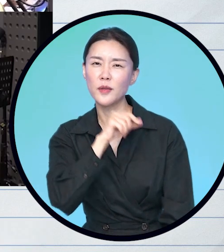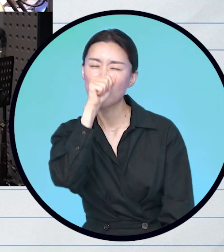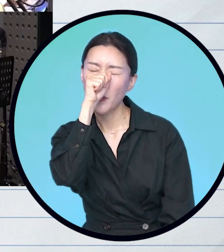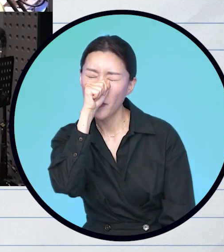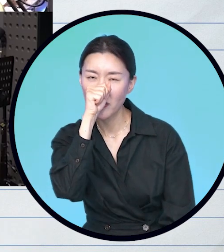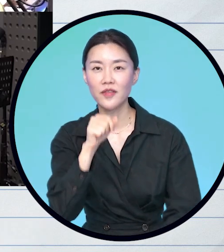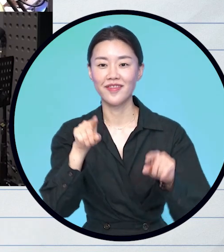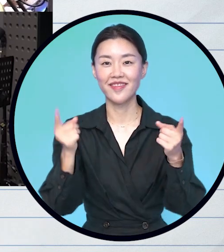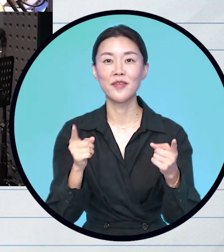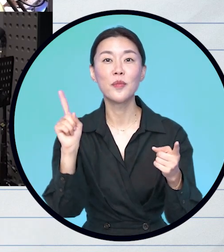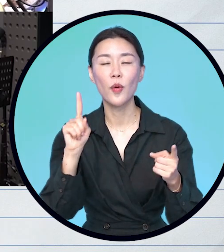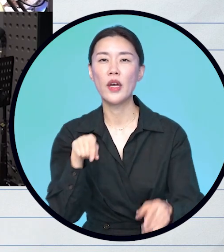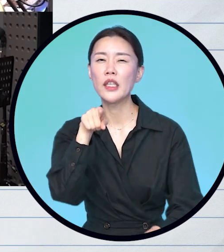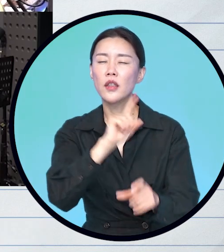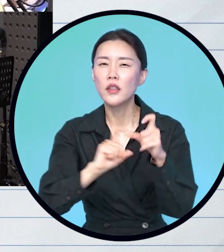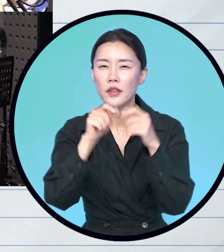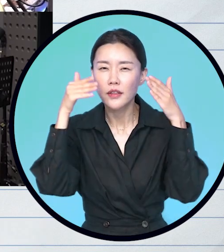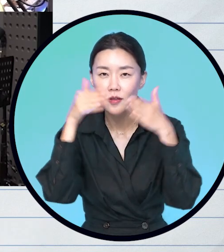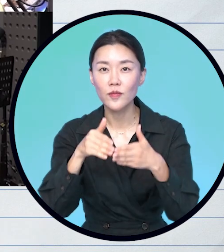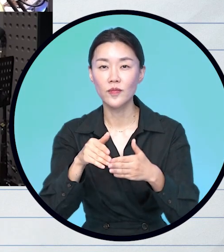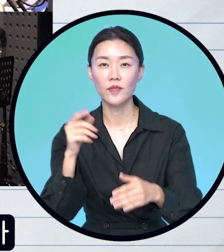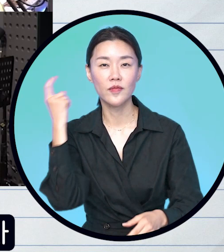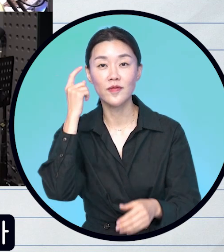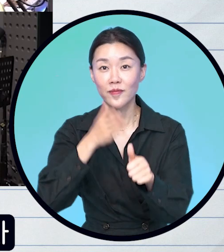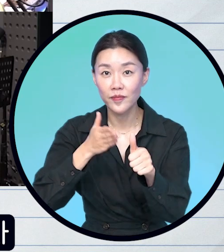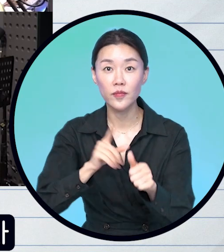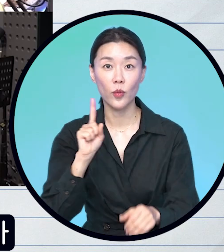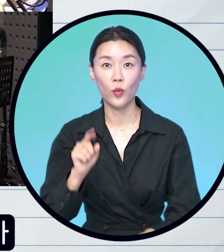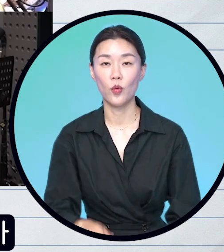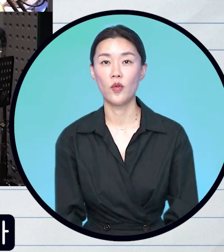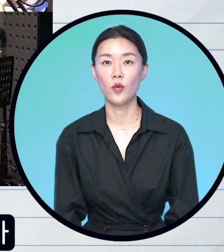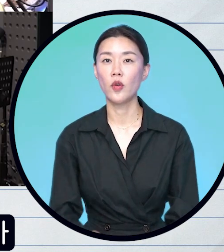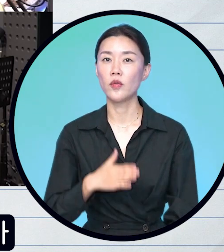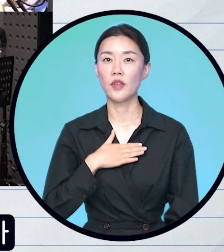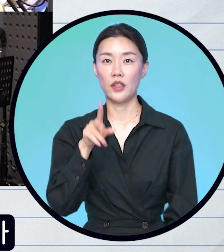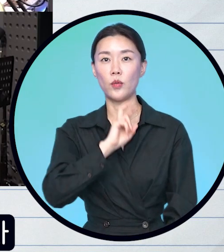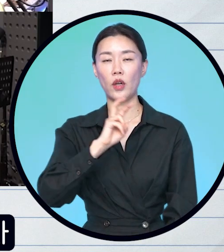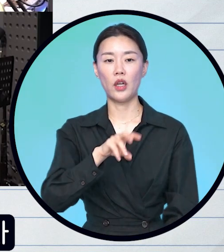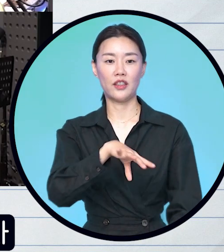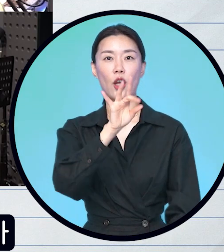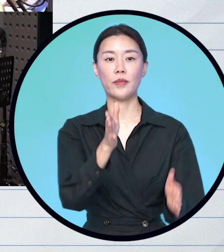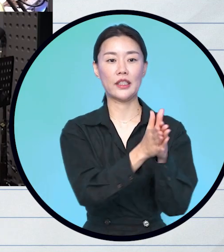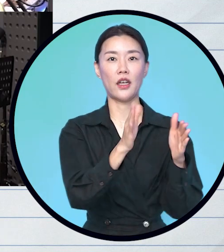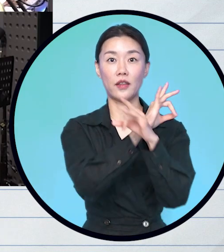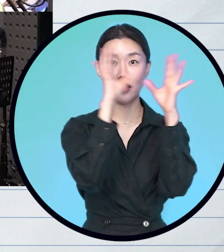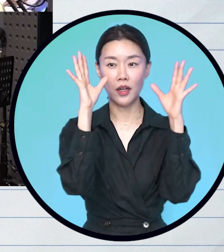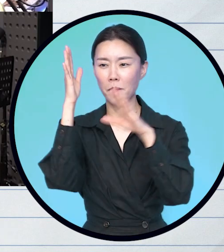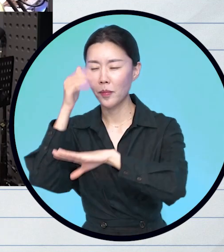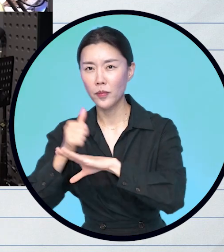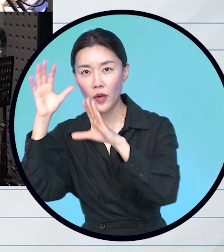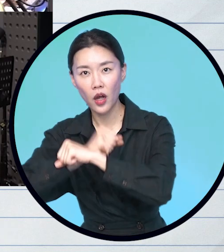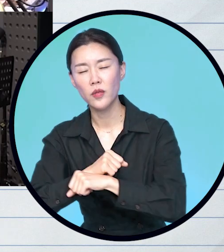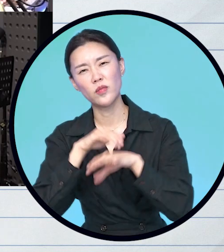이런 부분에 집중해서 들어달라 하는 거 어떤 걸까요? 근데 저는 이 곡은 정말 처음부터 끝까지 다 킬링 포인트라고